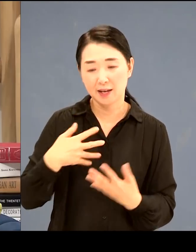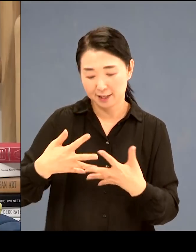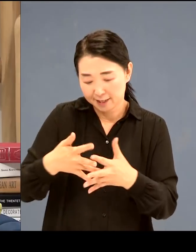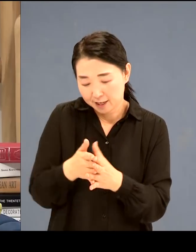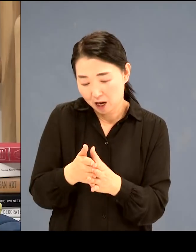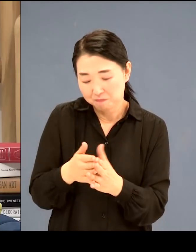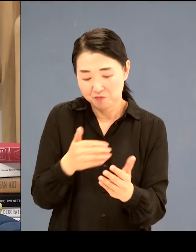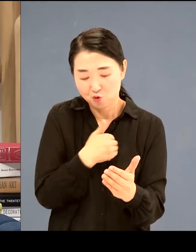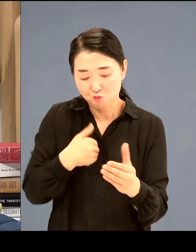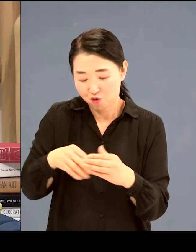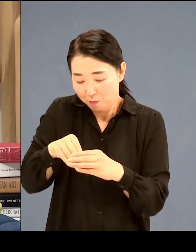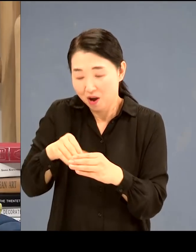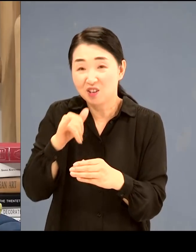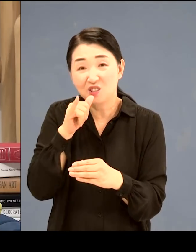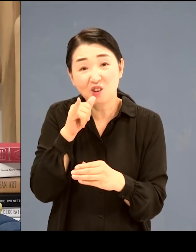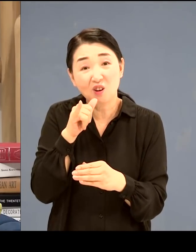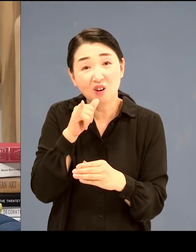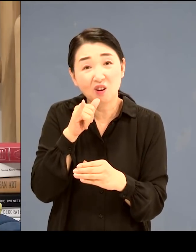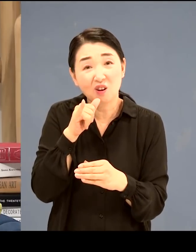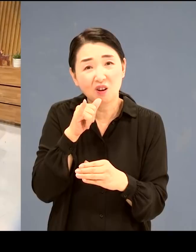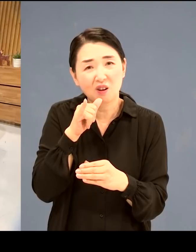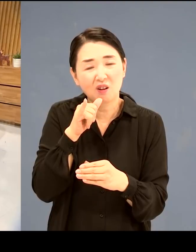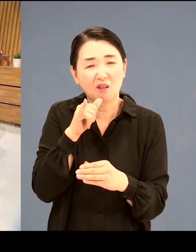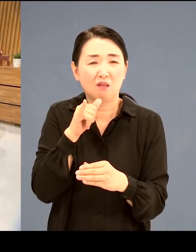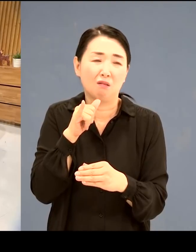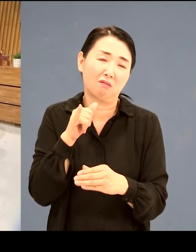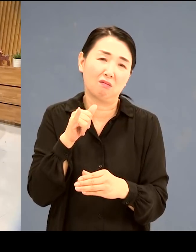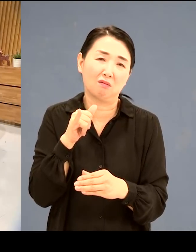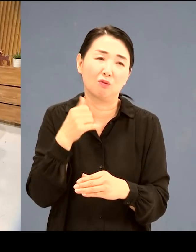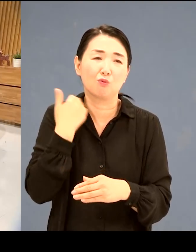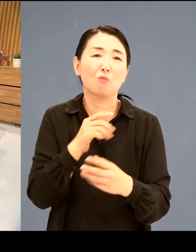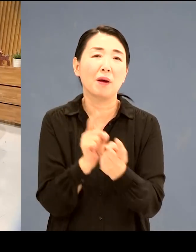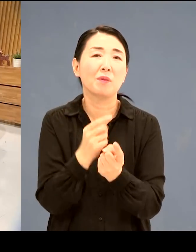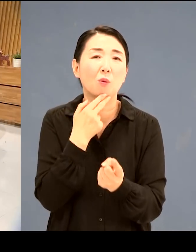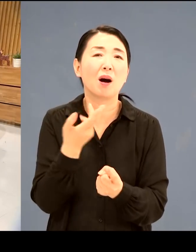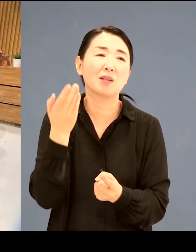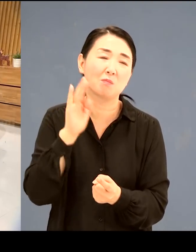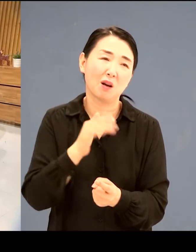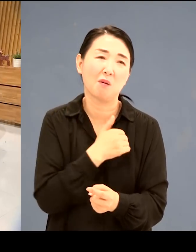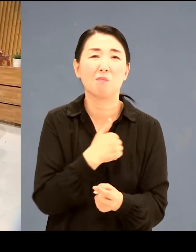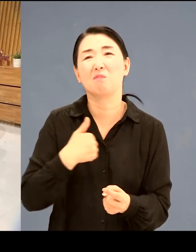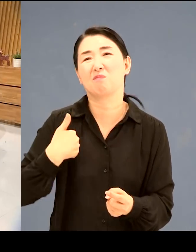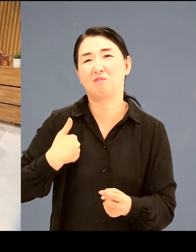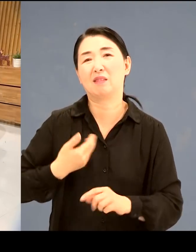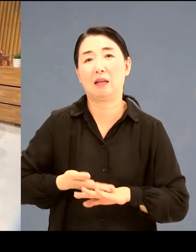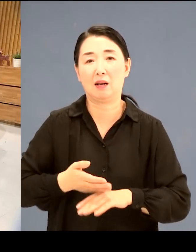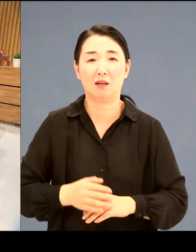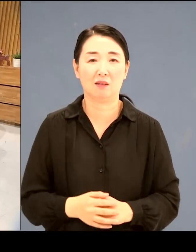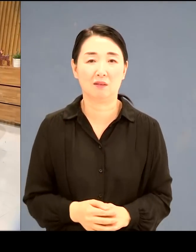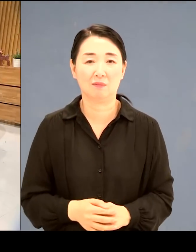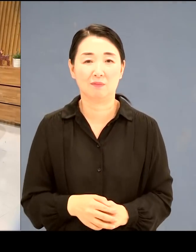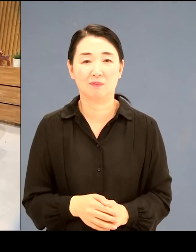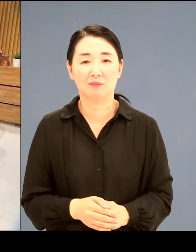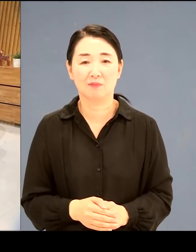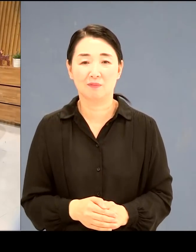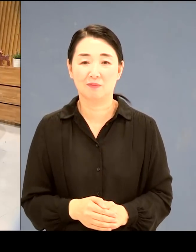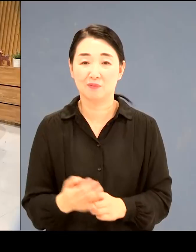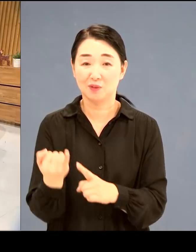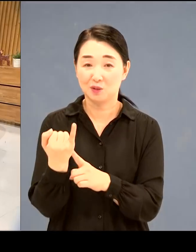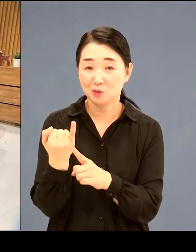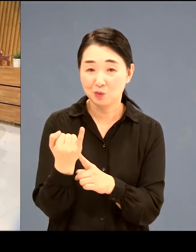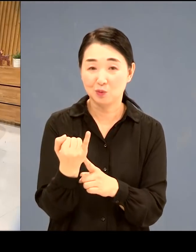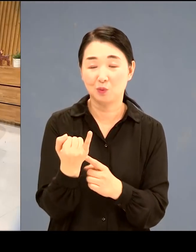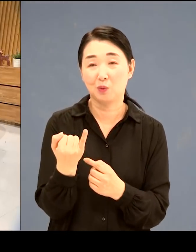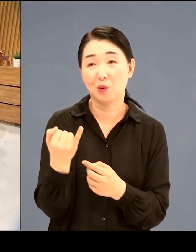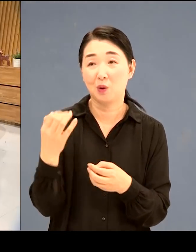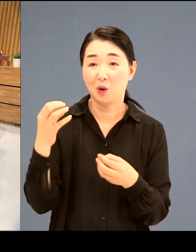없는 상태에서 아무도 안 만나는 건 똑같이 아무도 안 만나지만 마음 자체가 내가 걸음걸이 자체가 달라질 수 있잖아요. 지은 씨도 이렇게 연예계